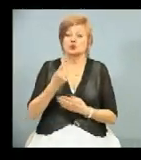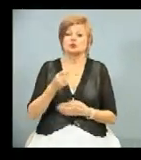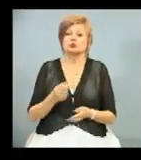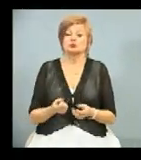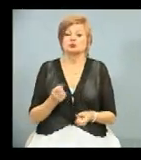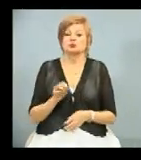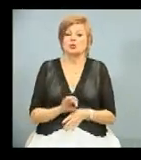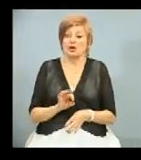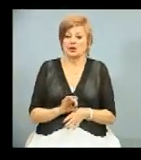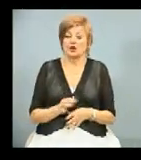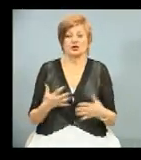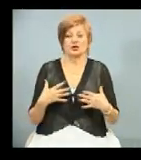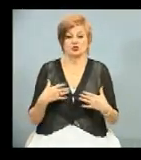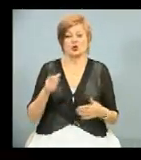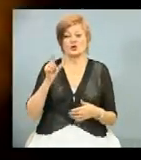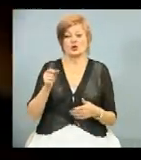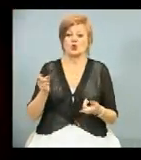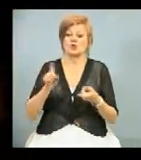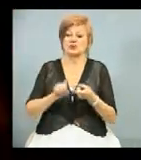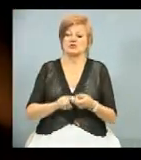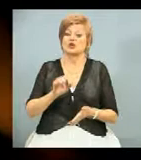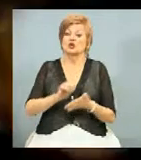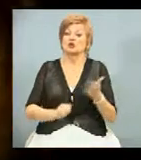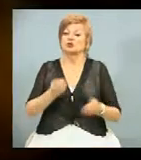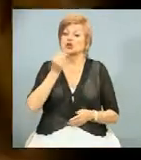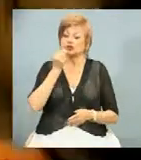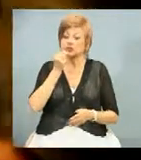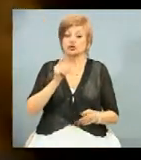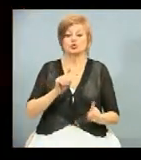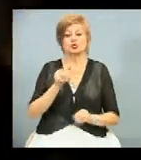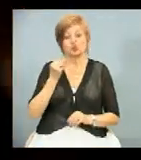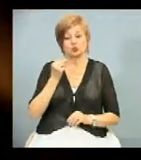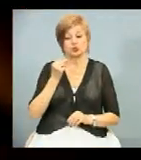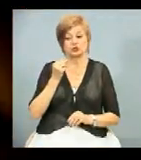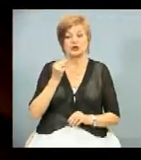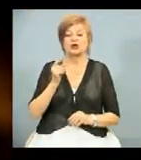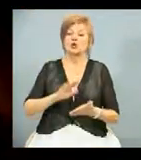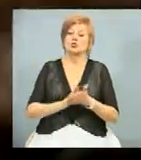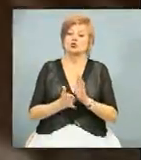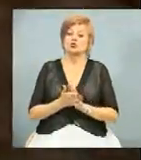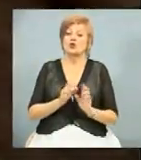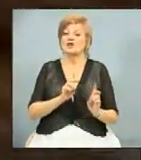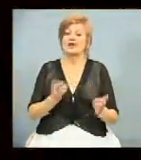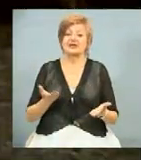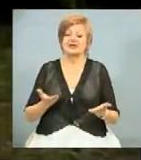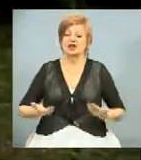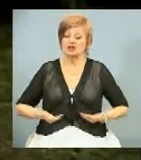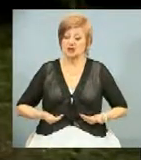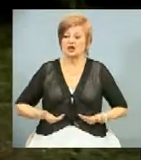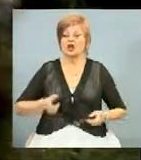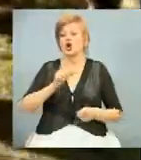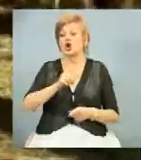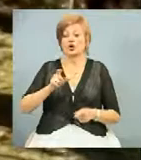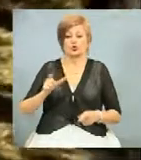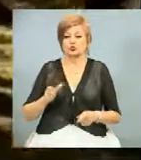хвороби? Здоров'я людей часто залежало від їжі, яку вони вживали, та від умов, у яких проживали. В давні часи людство